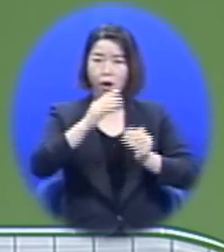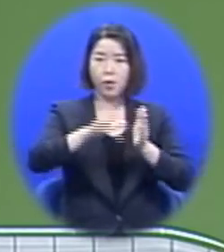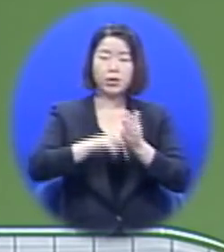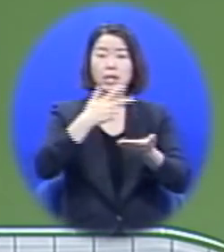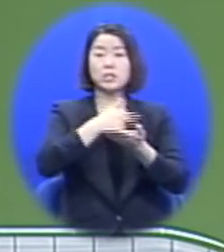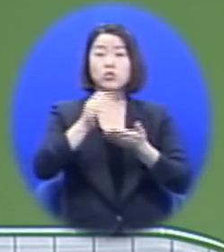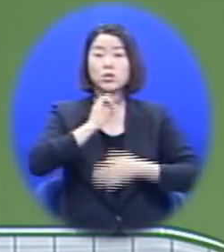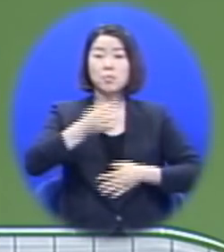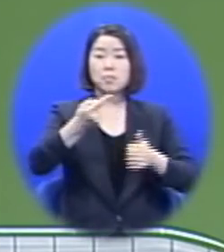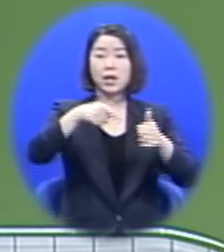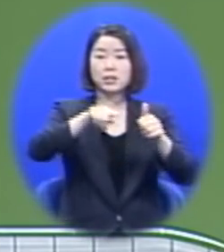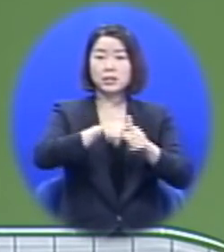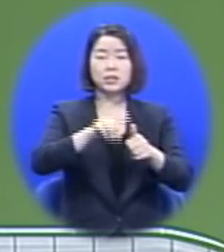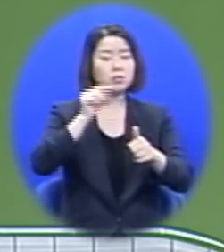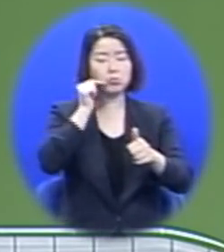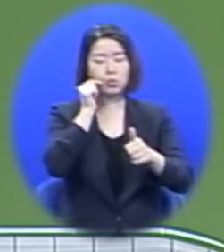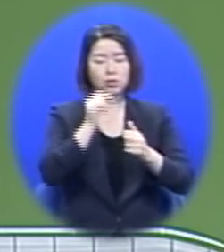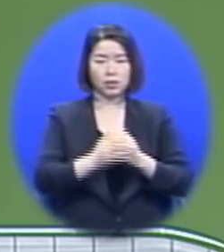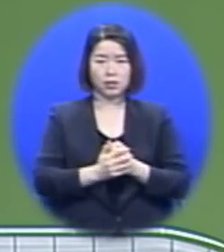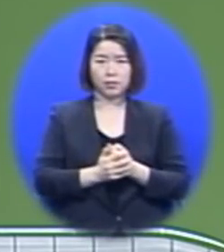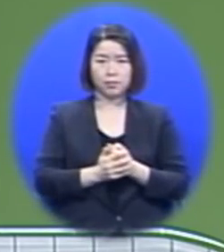주님만 의지하게 되지를 못해요.